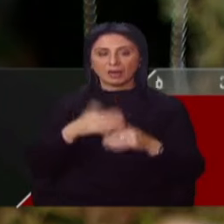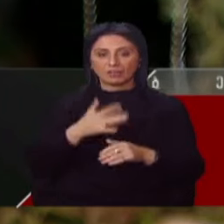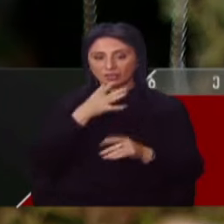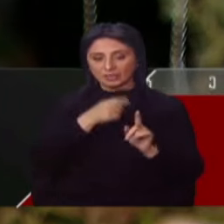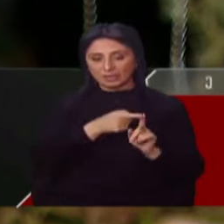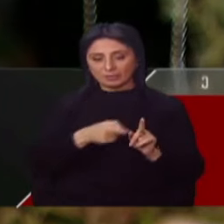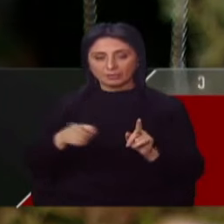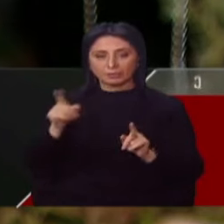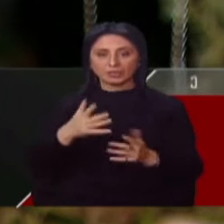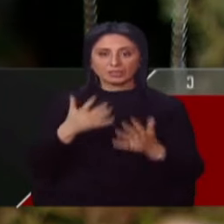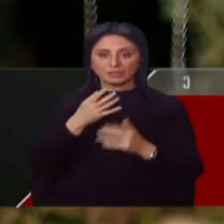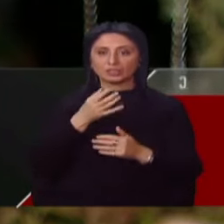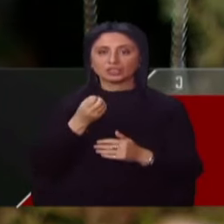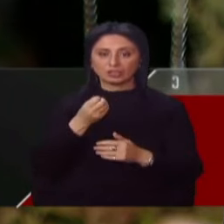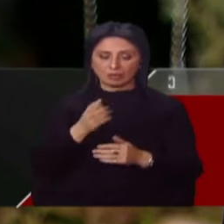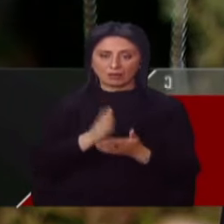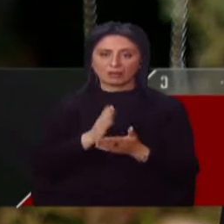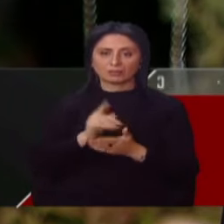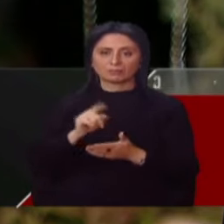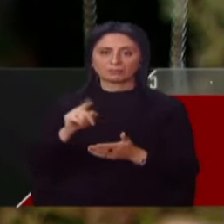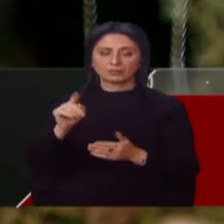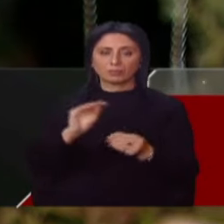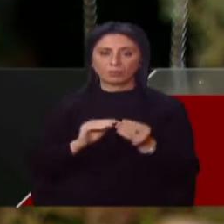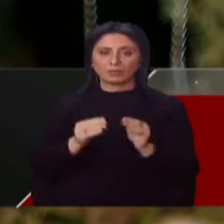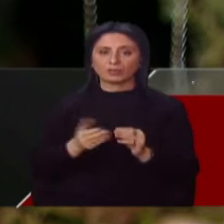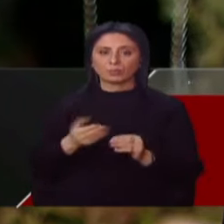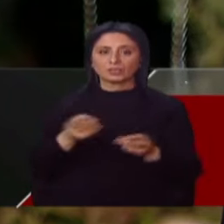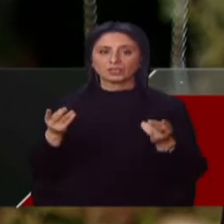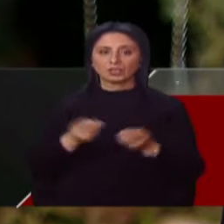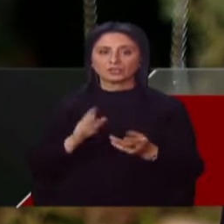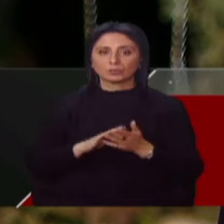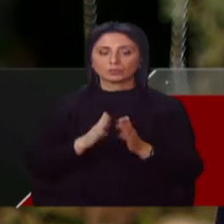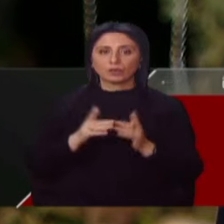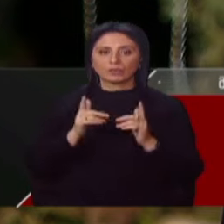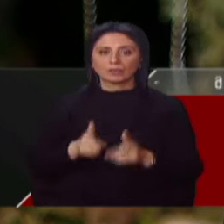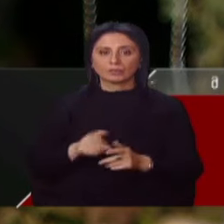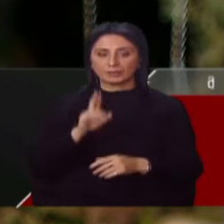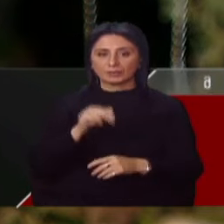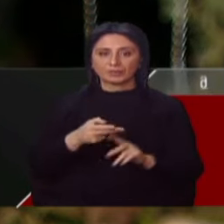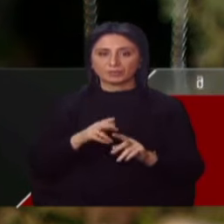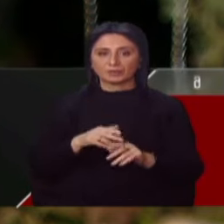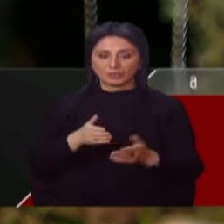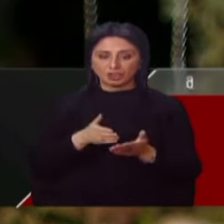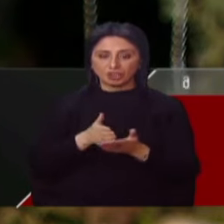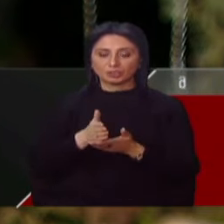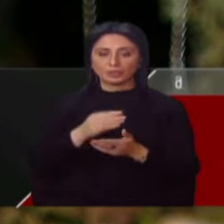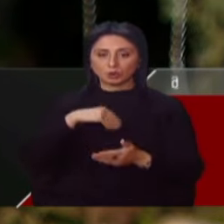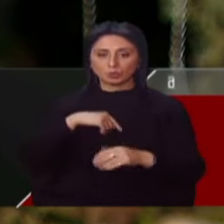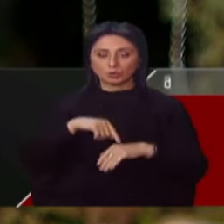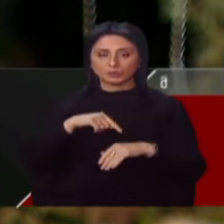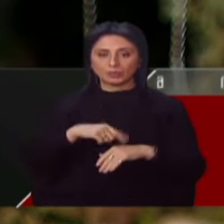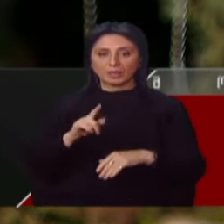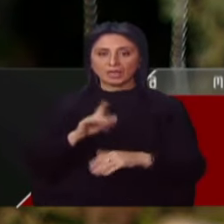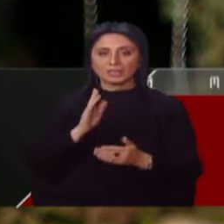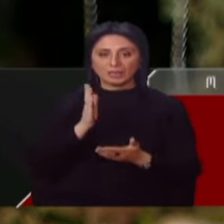წლების განმავლობაში, ცხადია, ჯერ კიდევ არსებობს პრობლემები, რომელსაც ჭირდება მოგვარება, და იმ შემართებით, იმ სულისკვეთებით,